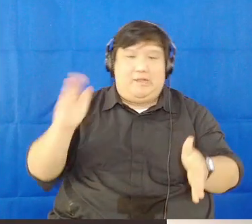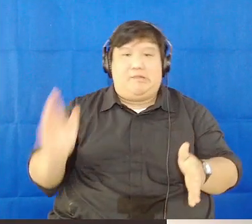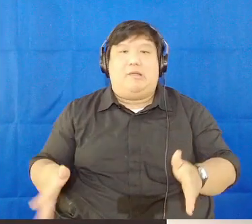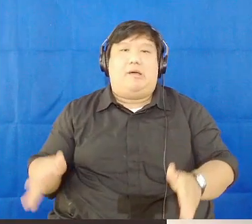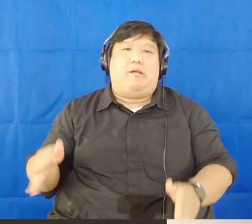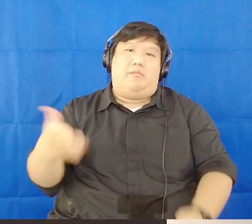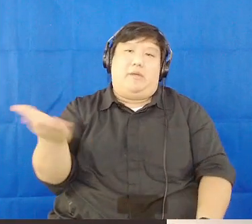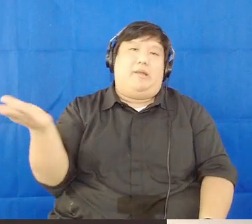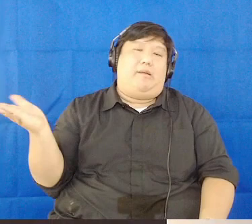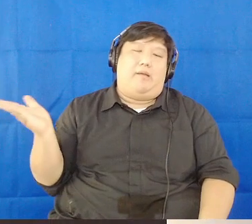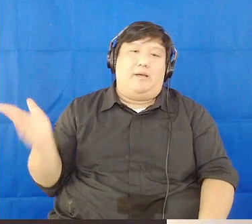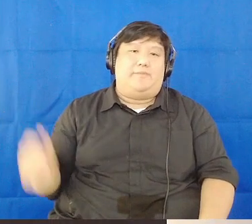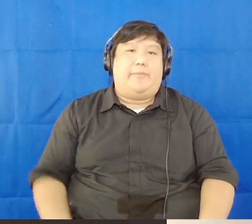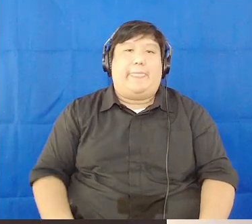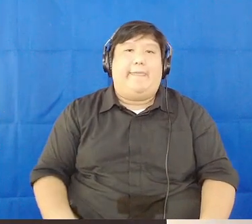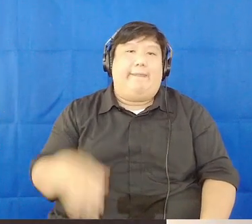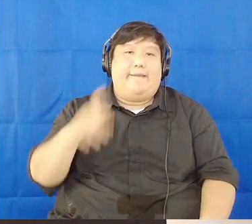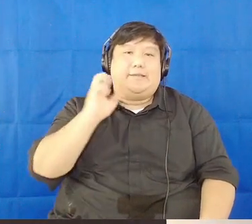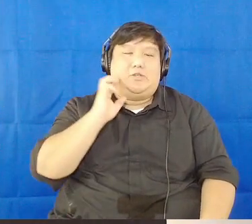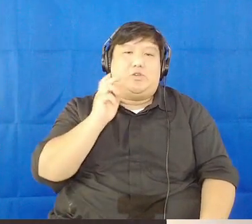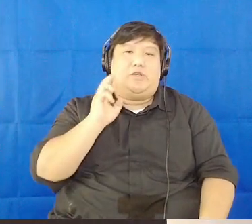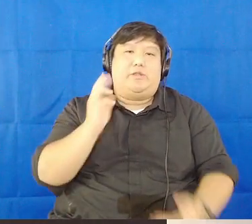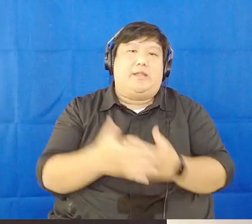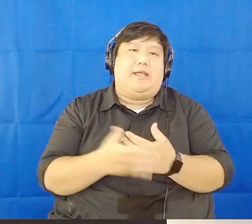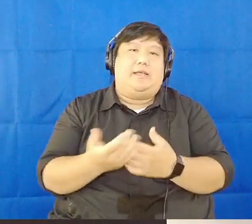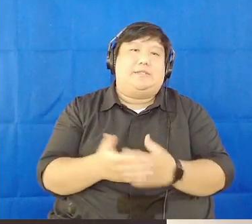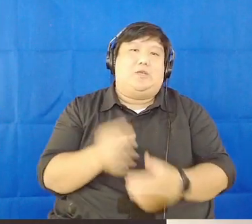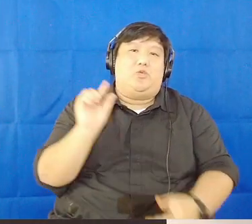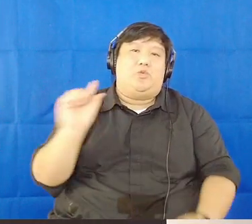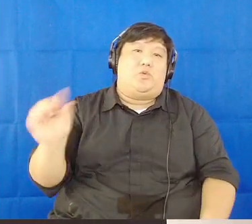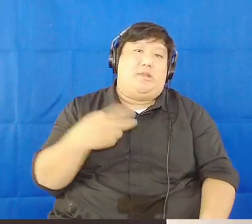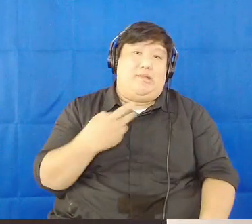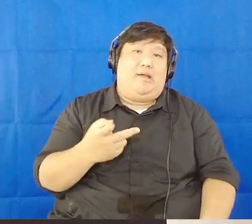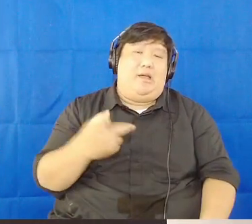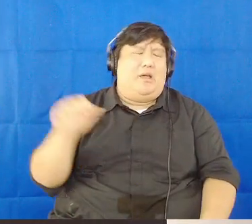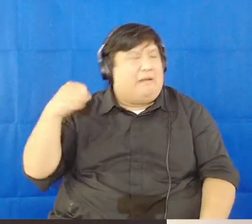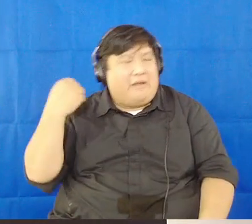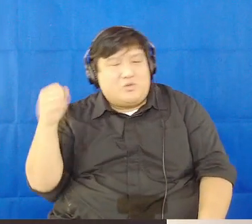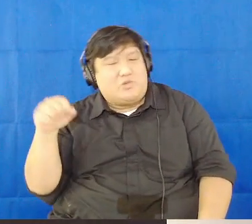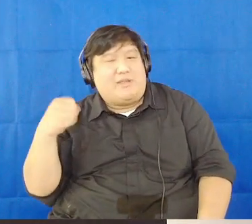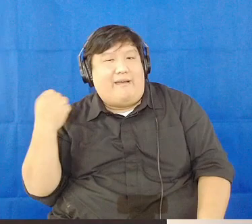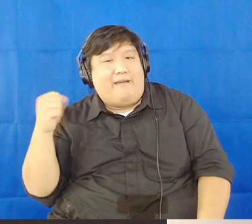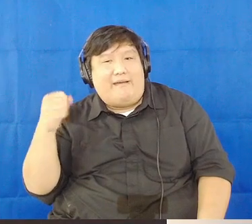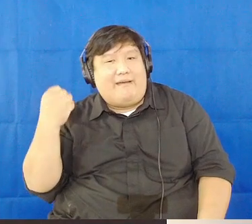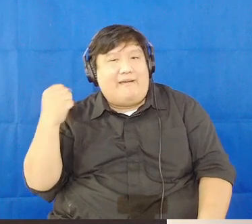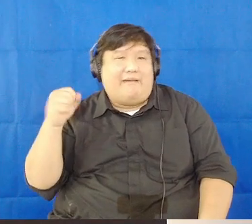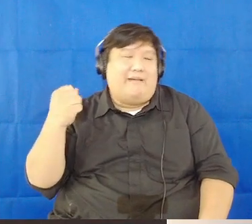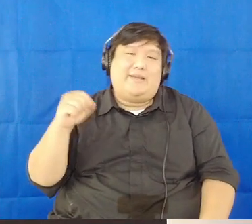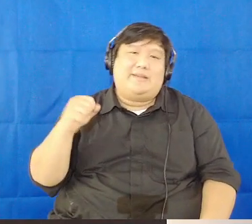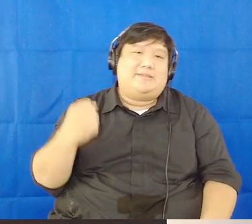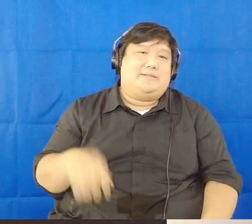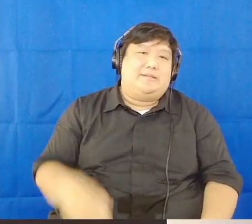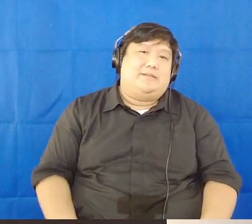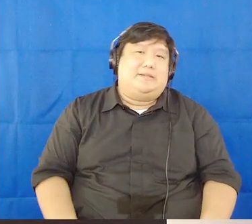Saudara-saudari yang terkasih, memang bagi kita pun tanda kutip tidak mudah. Tetapi kita mau melihatnya begini. Mengapa kemudian